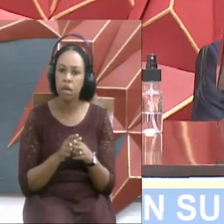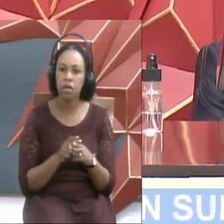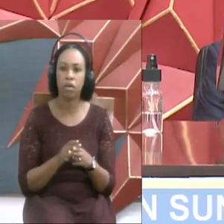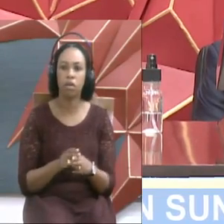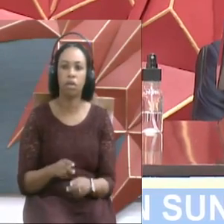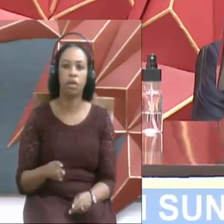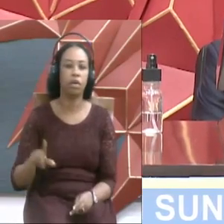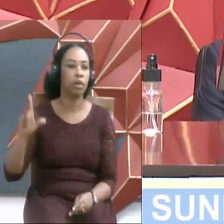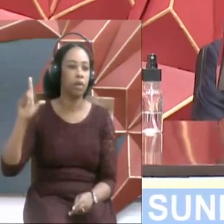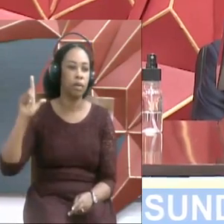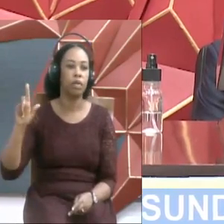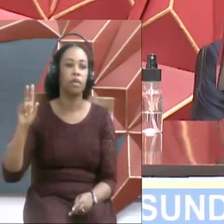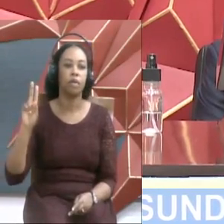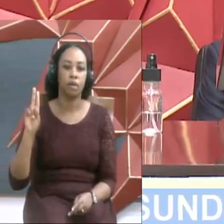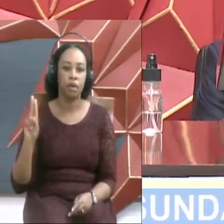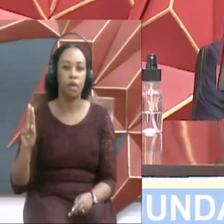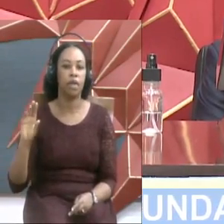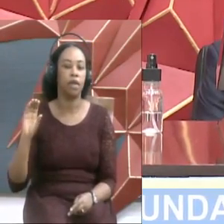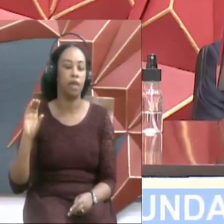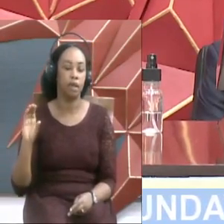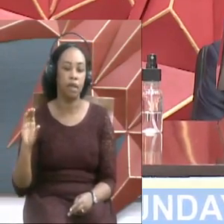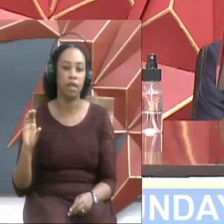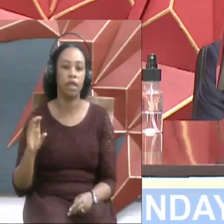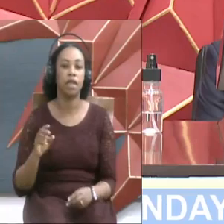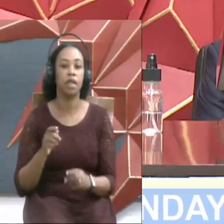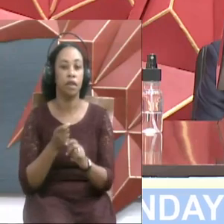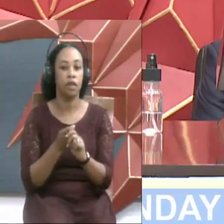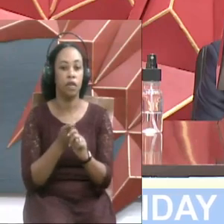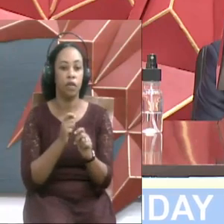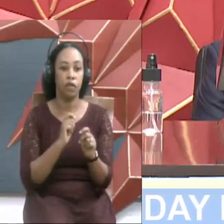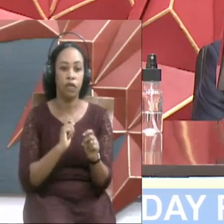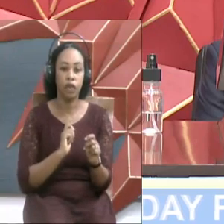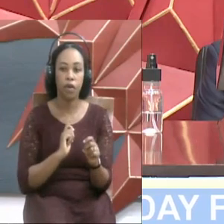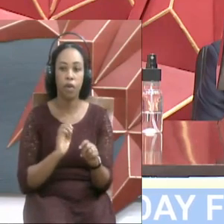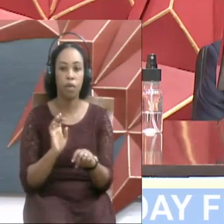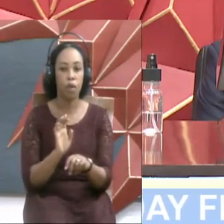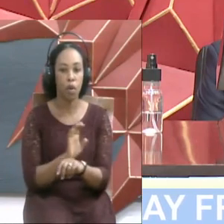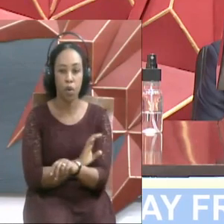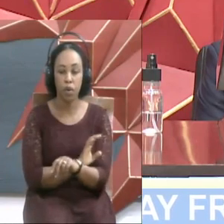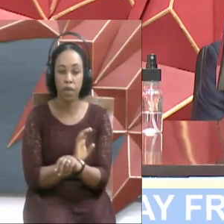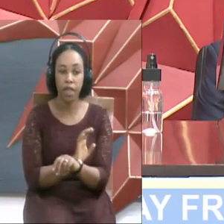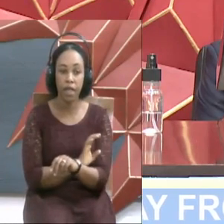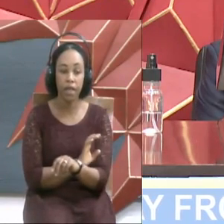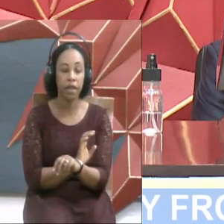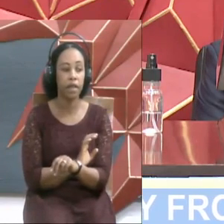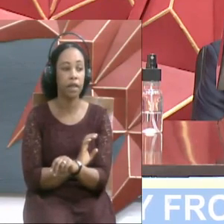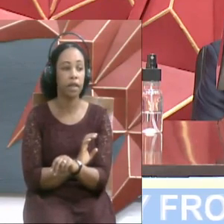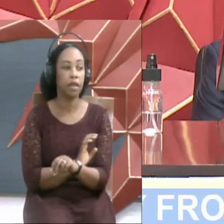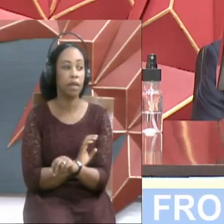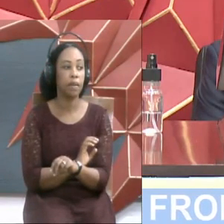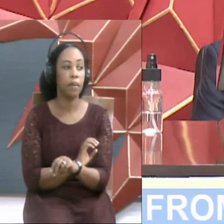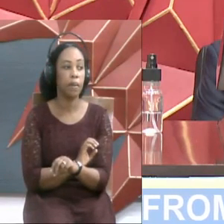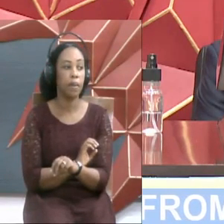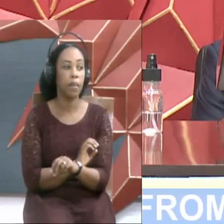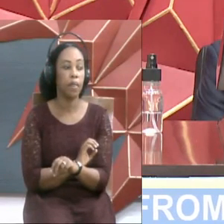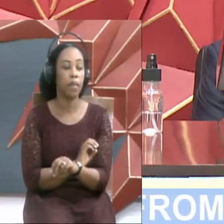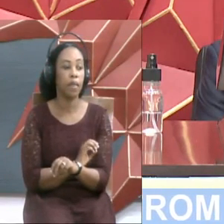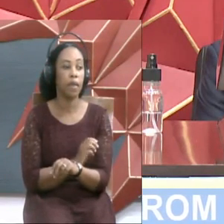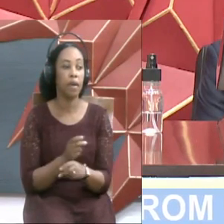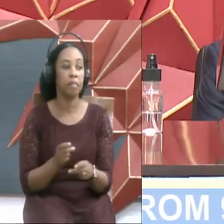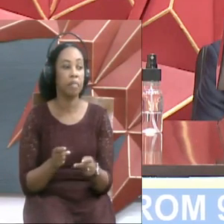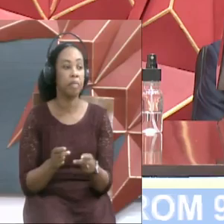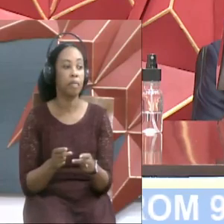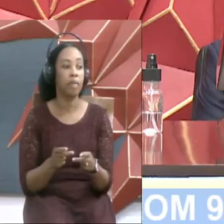je m'appelle Luc Nzao. Je viens là-bas à côté au Burundi.